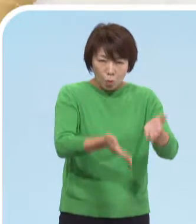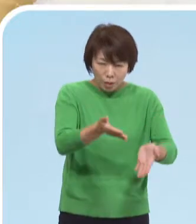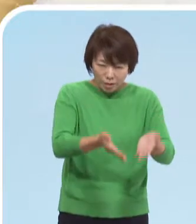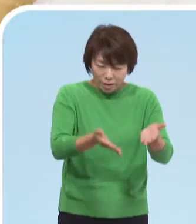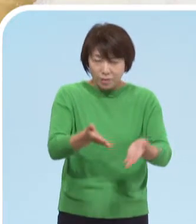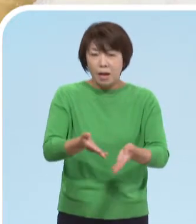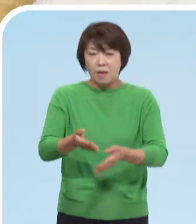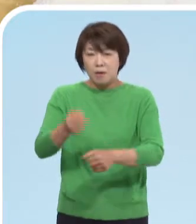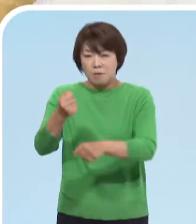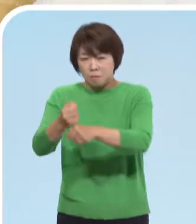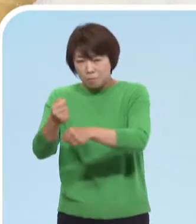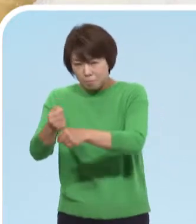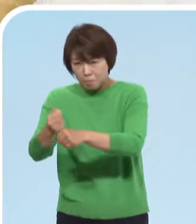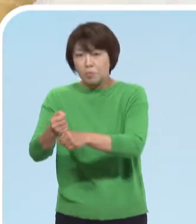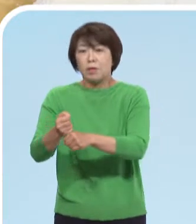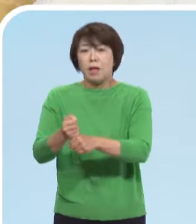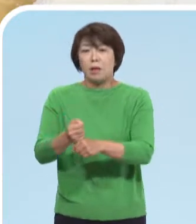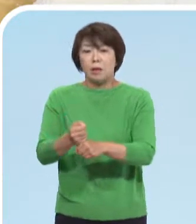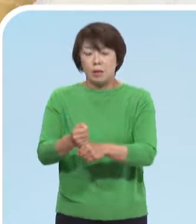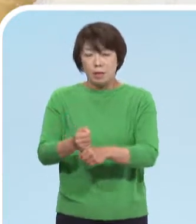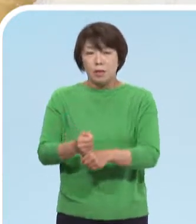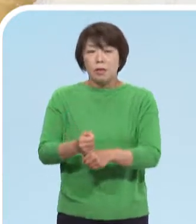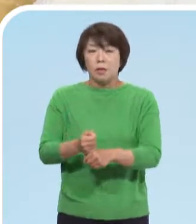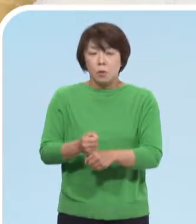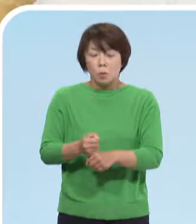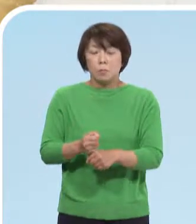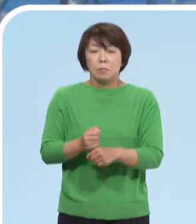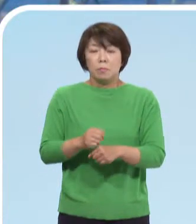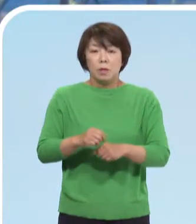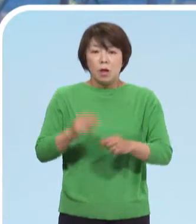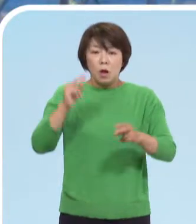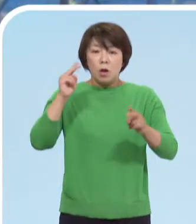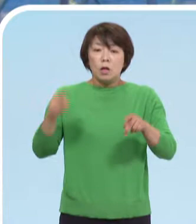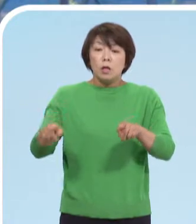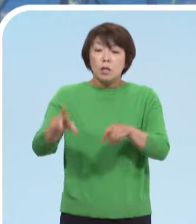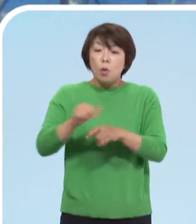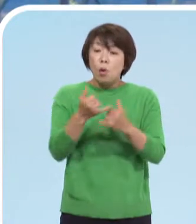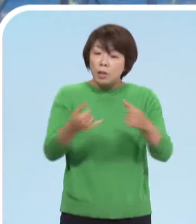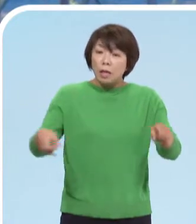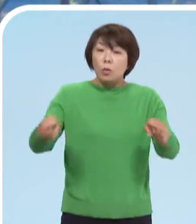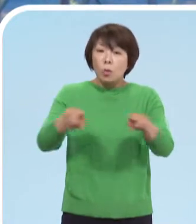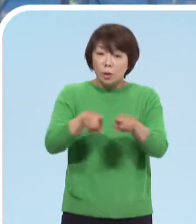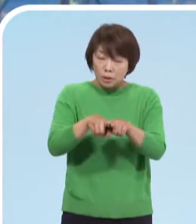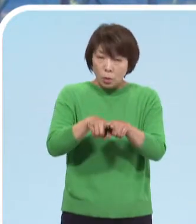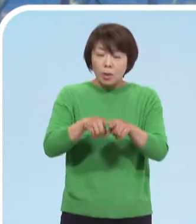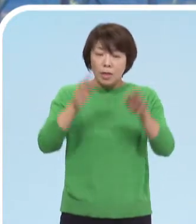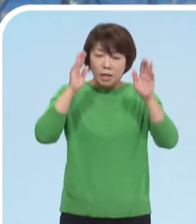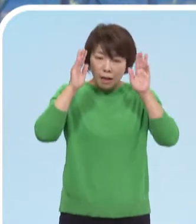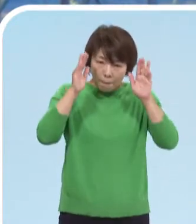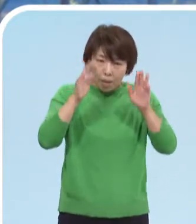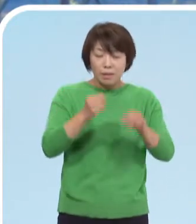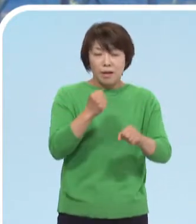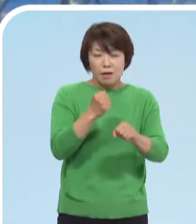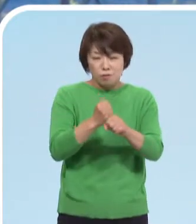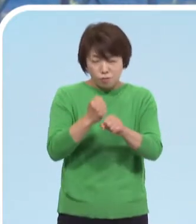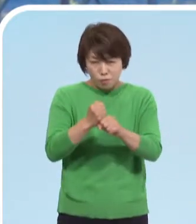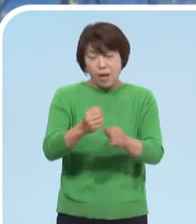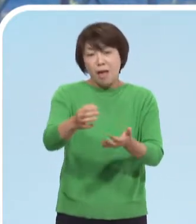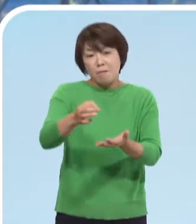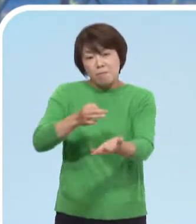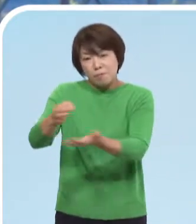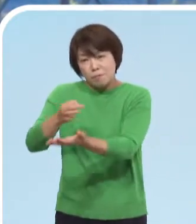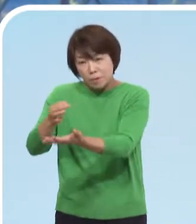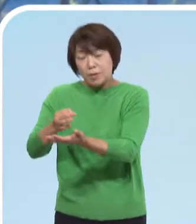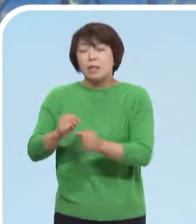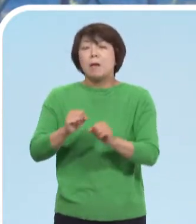して、とても手間がかかってて、そんな貴重な大根を業者様と一緒に頑張って育てていって、皆様